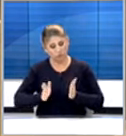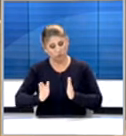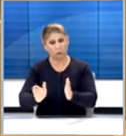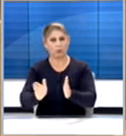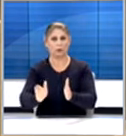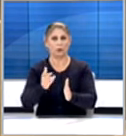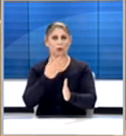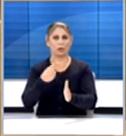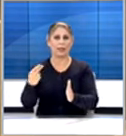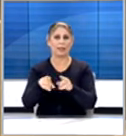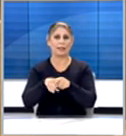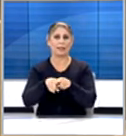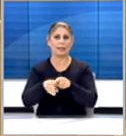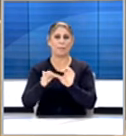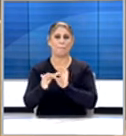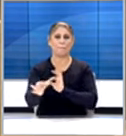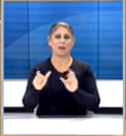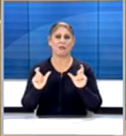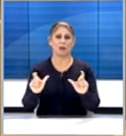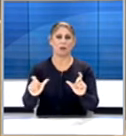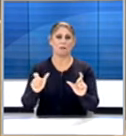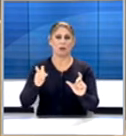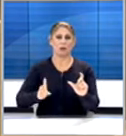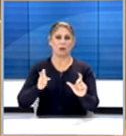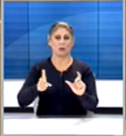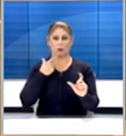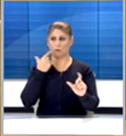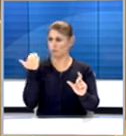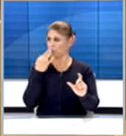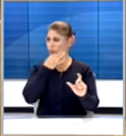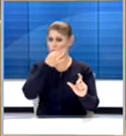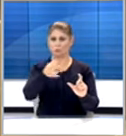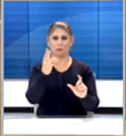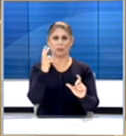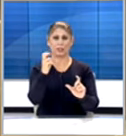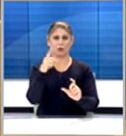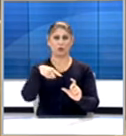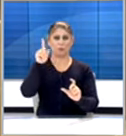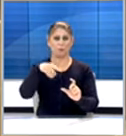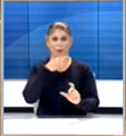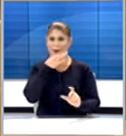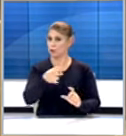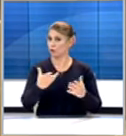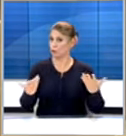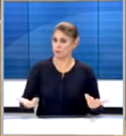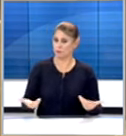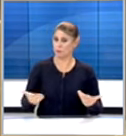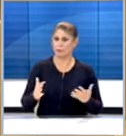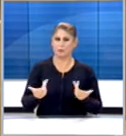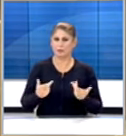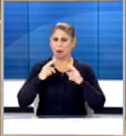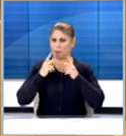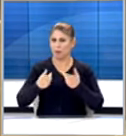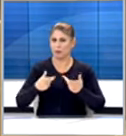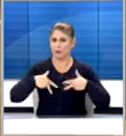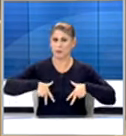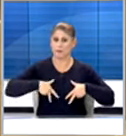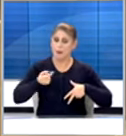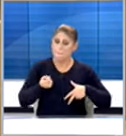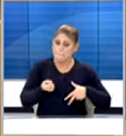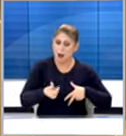στο σιδηρόδρομο, όπως δήλωσε πριν από 20 μέρες. Ποια λοιπόν είναι η απάντηση της κυβέρνησης? Κάθε φορά που έχουμε ένα